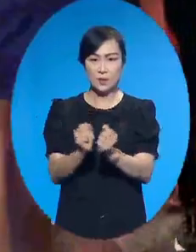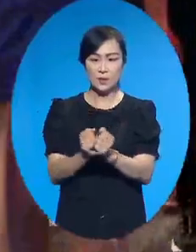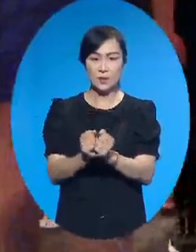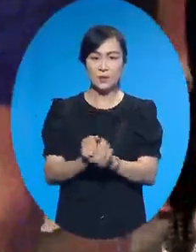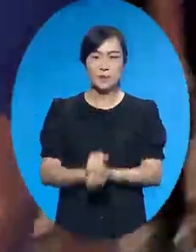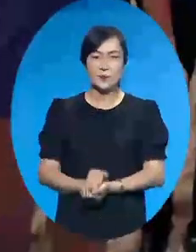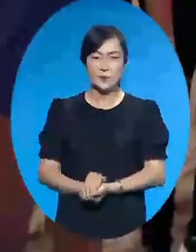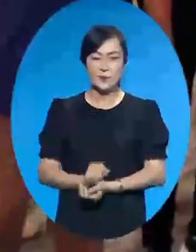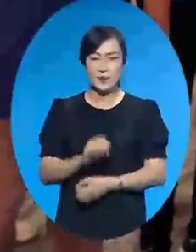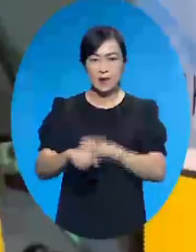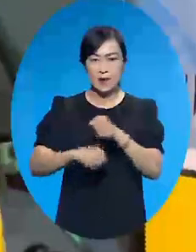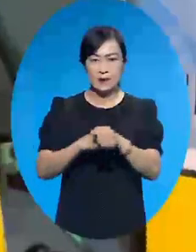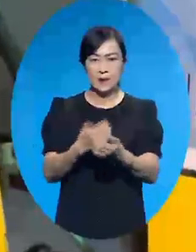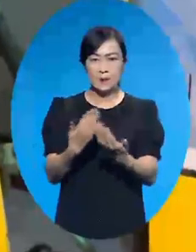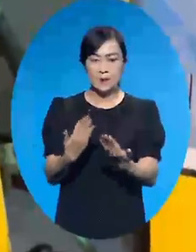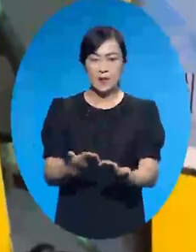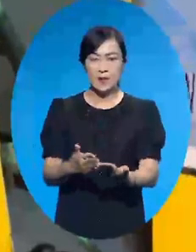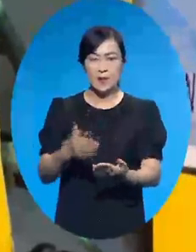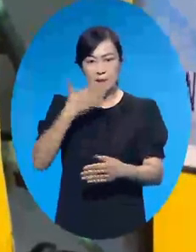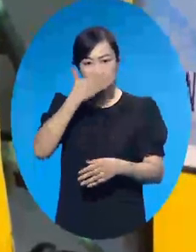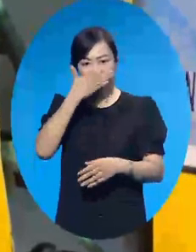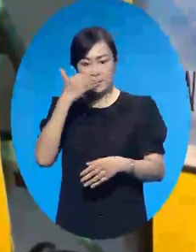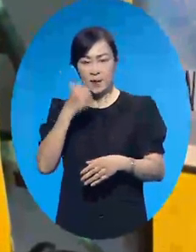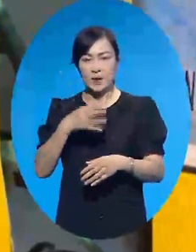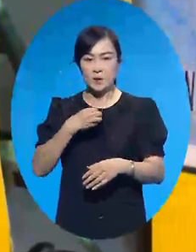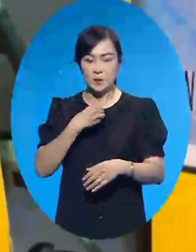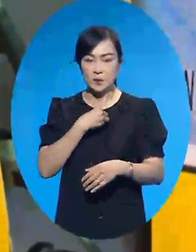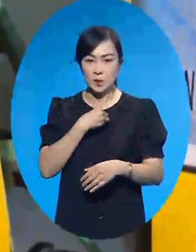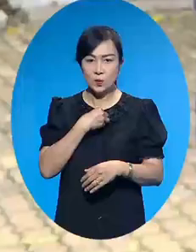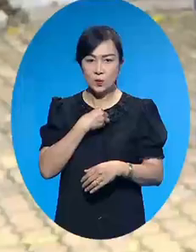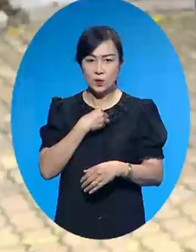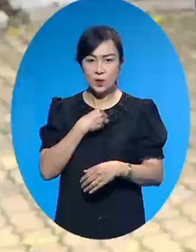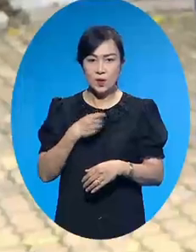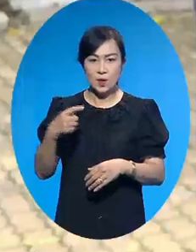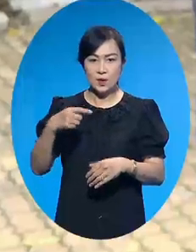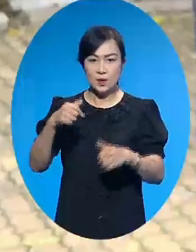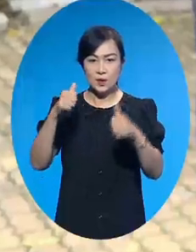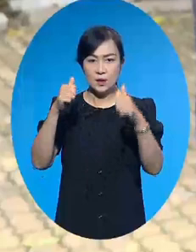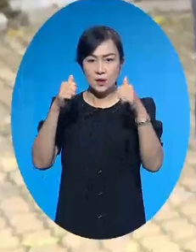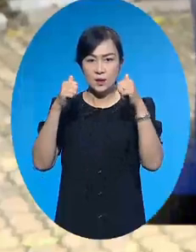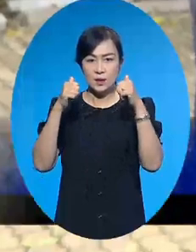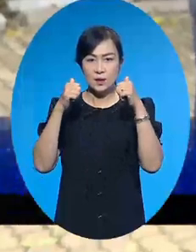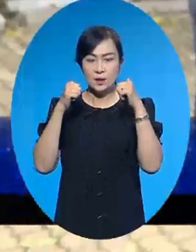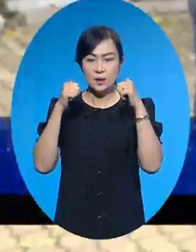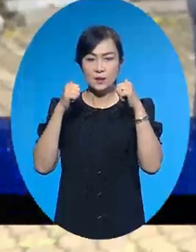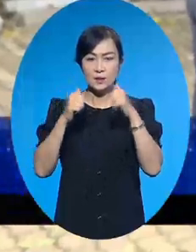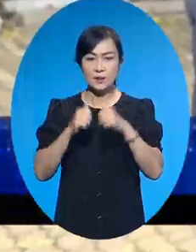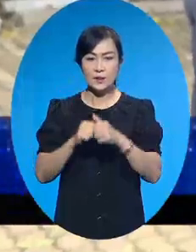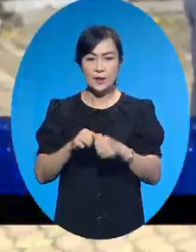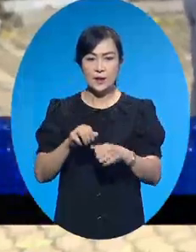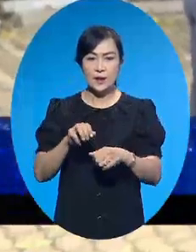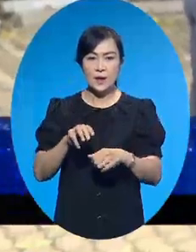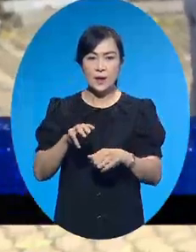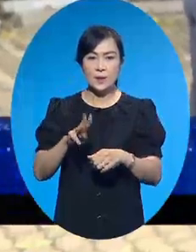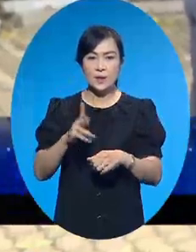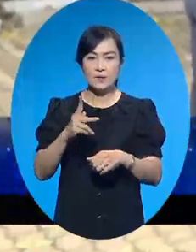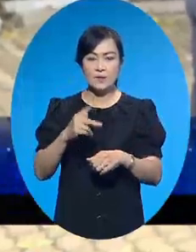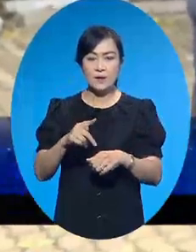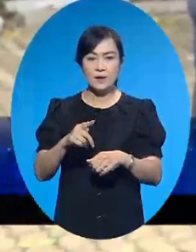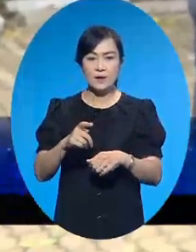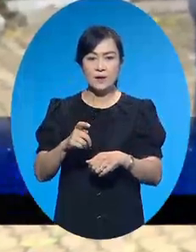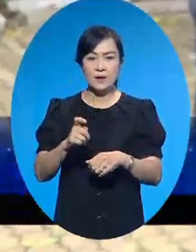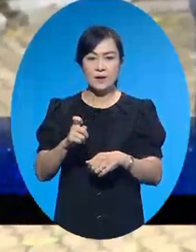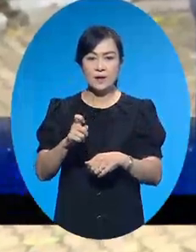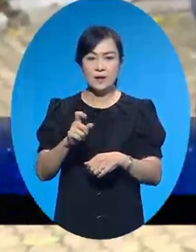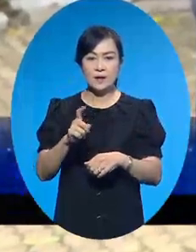Năm nay thì đặc biệt là chúng tôi đi Tây Nguyên, chúng tôi tập huấn vào 3 tỉnh Bình Phước, Đắk Nông và Đắk